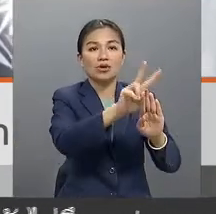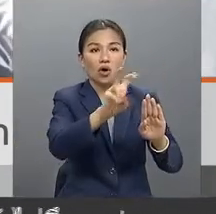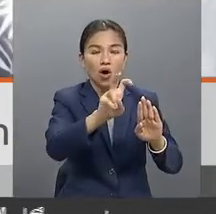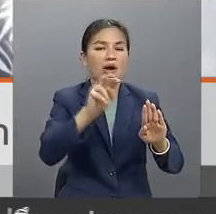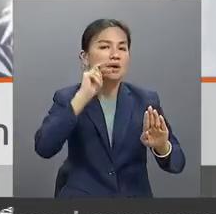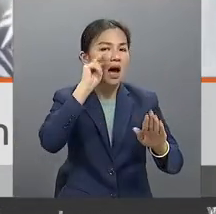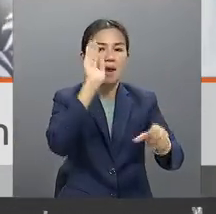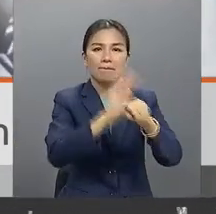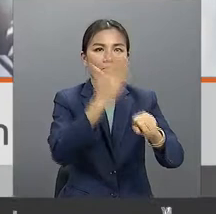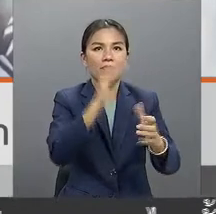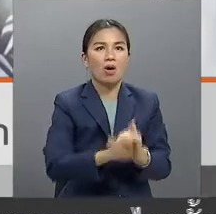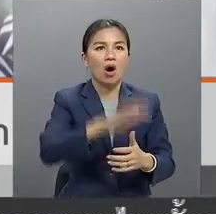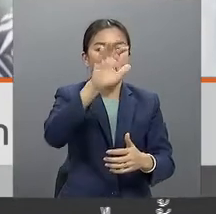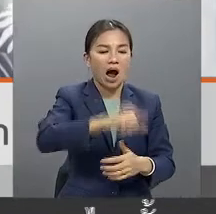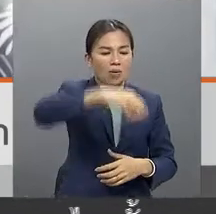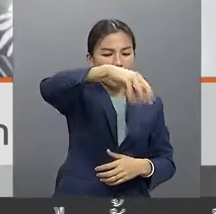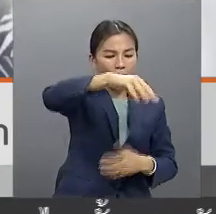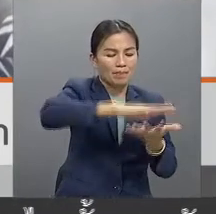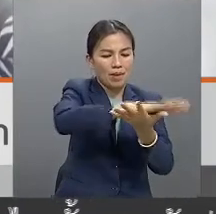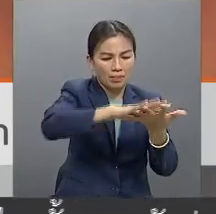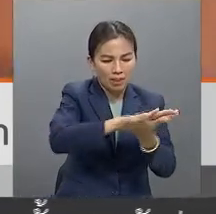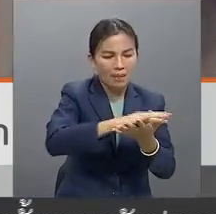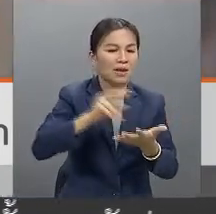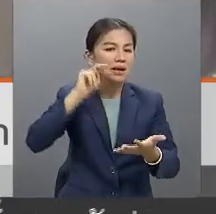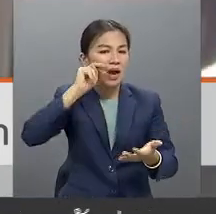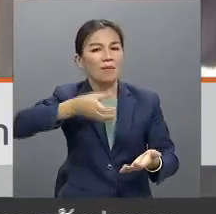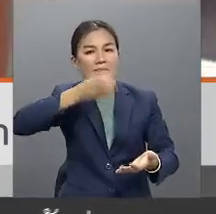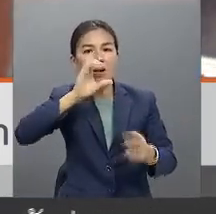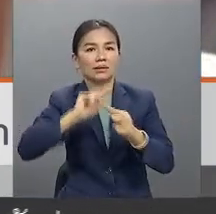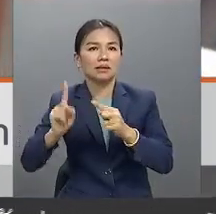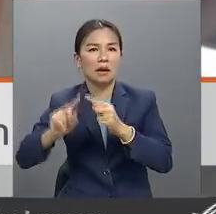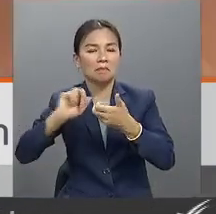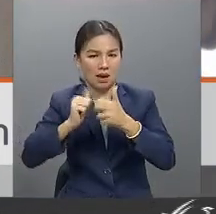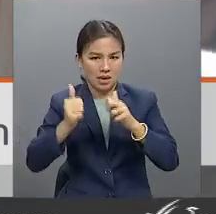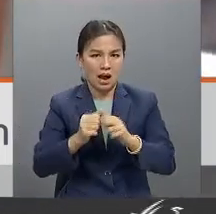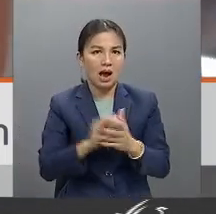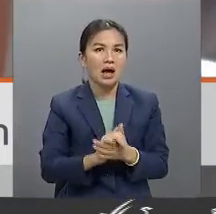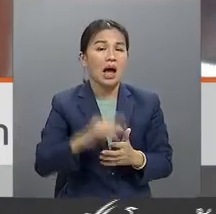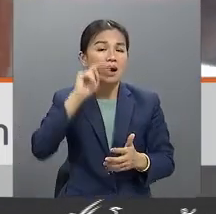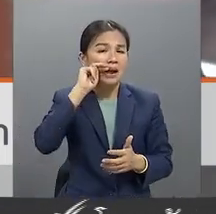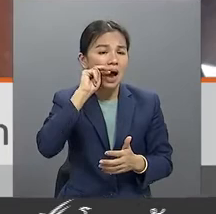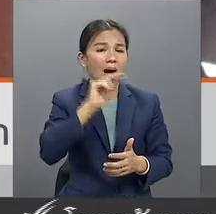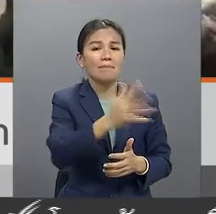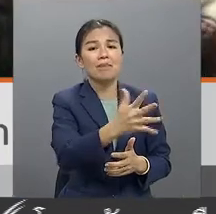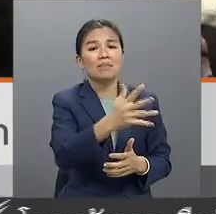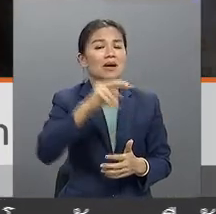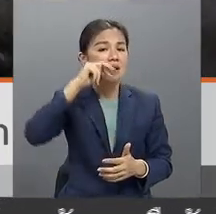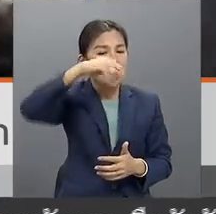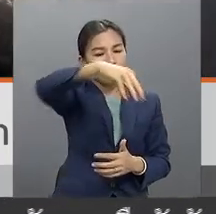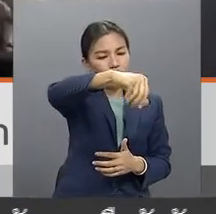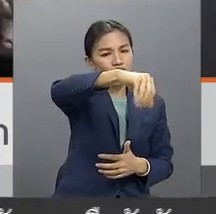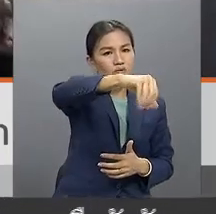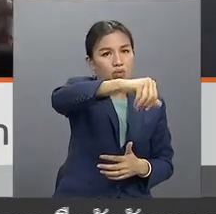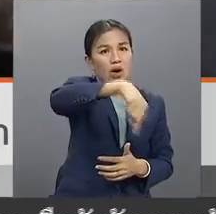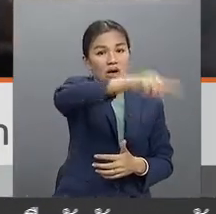อุปโภคบริโภคค่ะชาวบ้านเล่าแบบนี้นะคะว่าปัญหาใหญ่ก็คือการขาดแคลนแหล่งน้ำที่เป็นน้ำดิบในหมู่บ้านทำให้ชาวบ้านต้อง